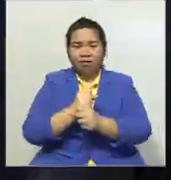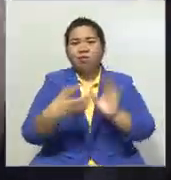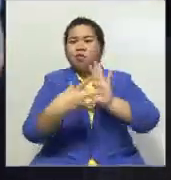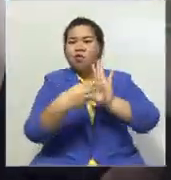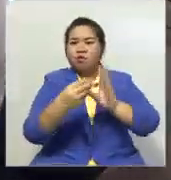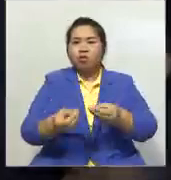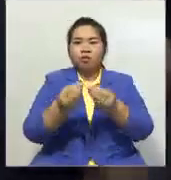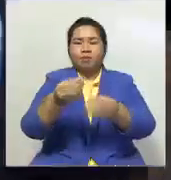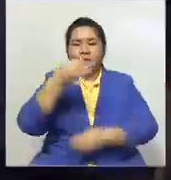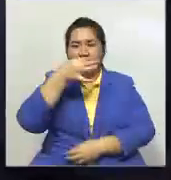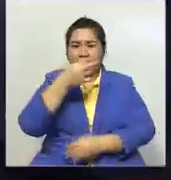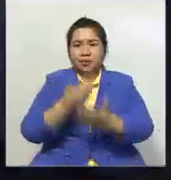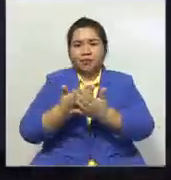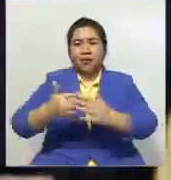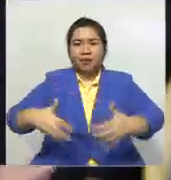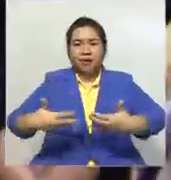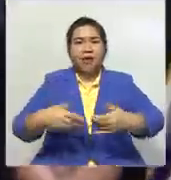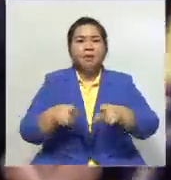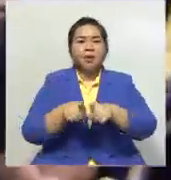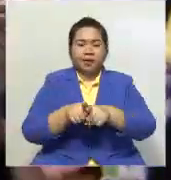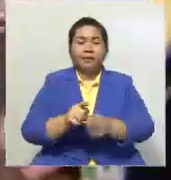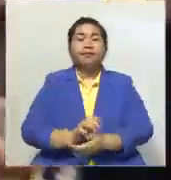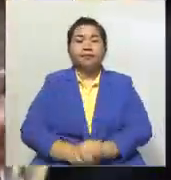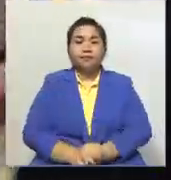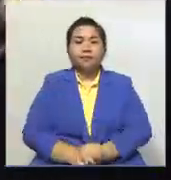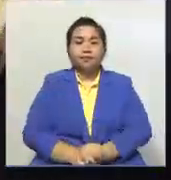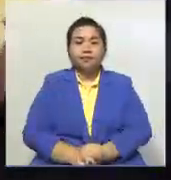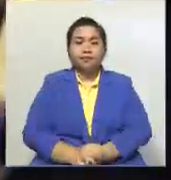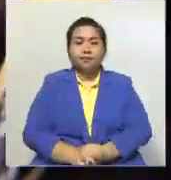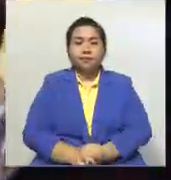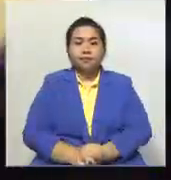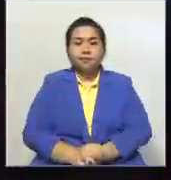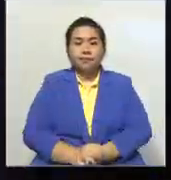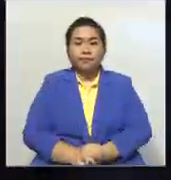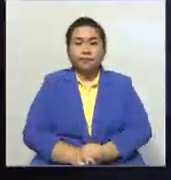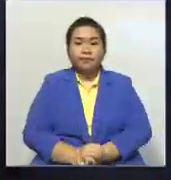สร้างอาชีพสร้างรายได้ให้กับคนในพื้นที่ด้วยค่ะ